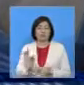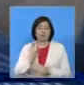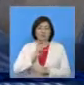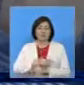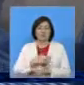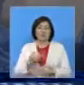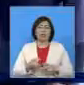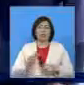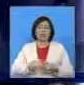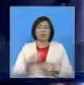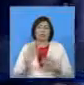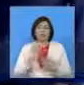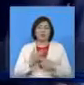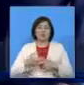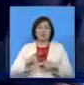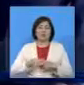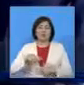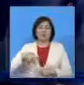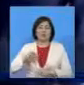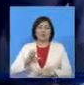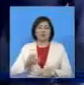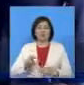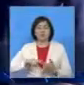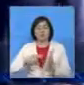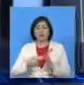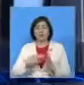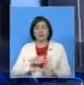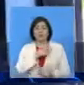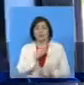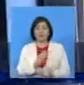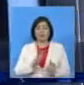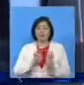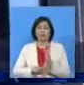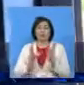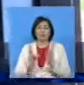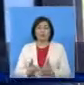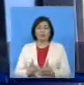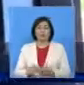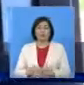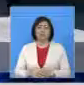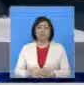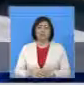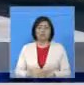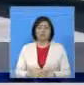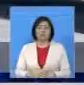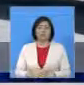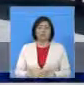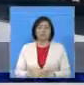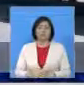посетителей. Поэтому с помощью данного блокпоста планируется усилить безопасность. Салтанат Нургалиева, Мейржан Аманжолов, телеканал Актобе.